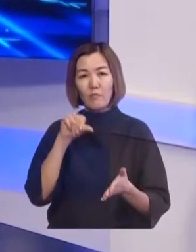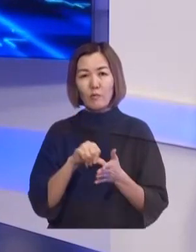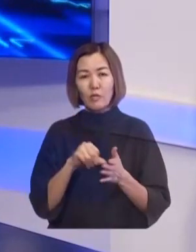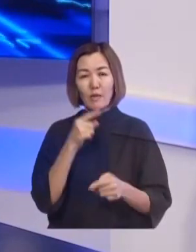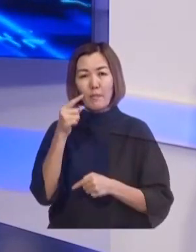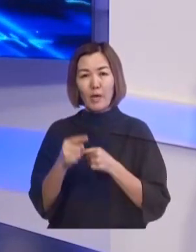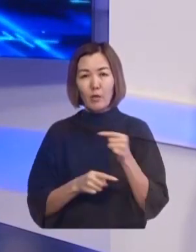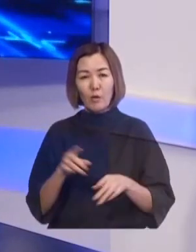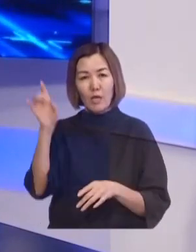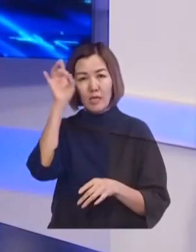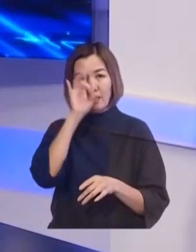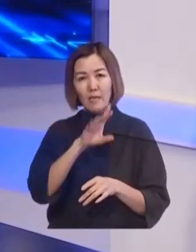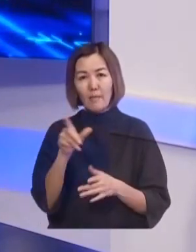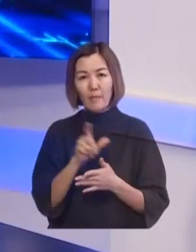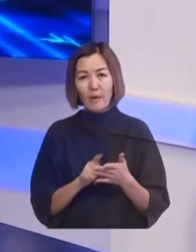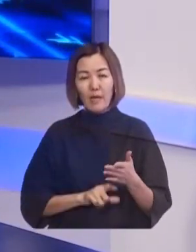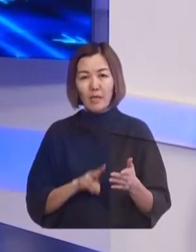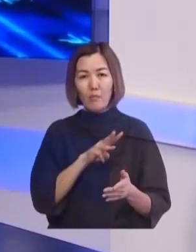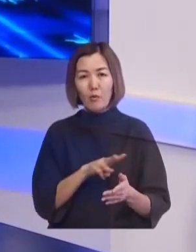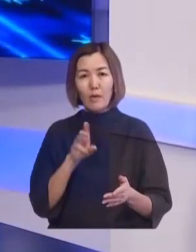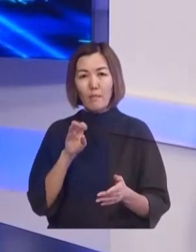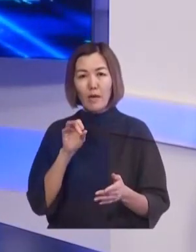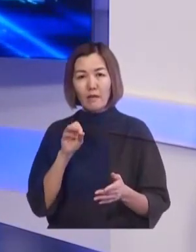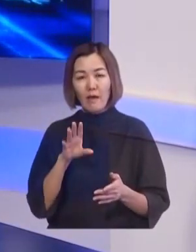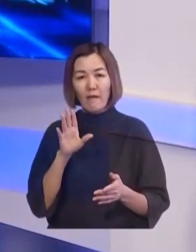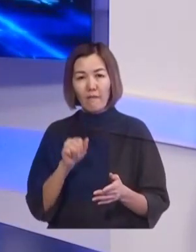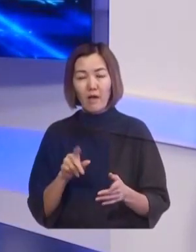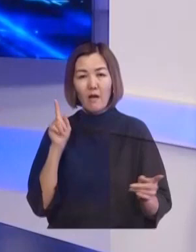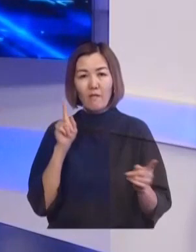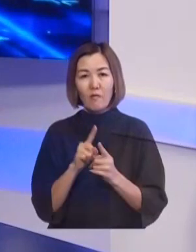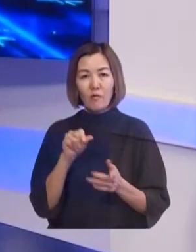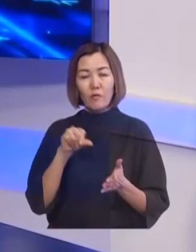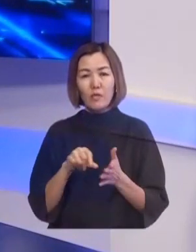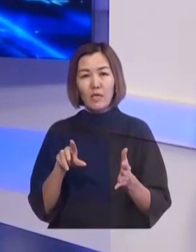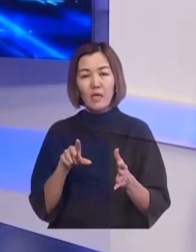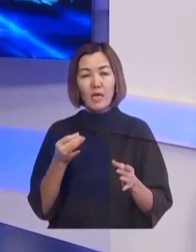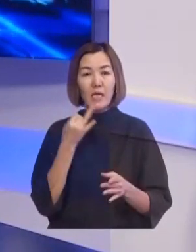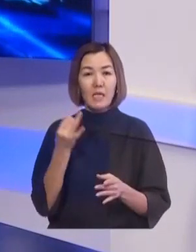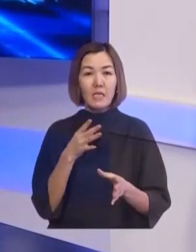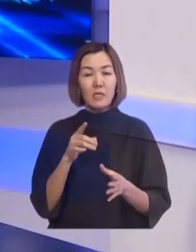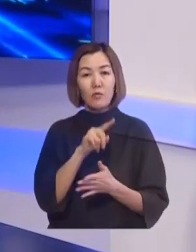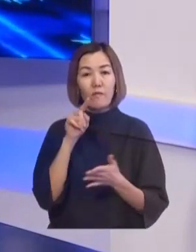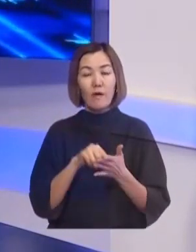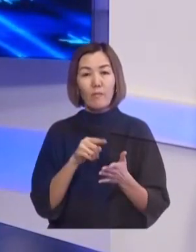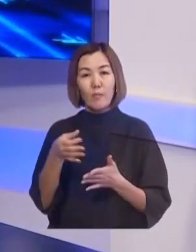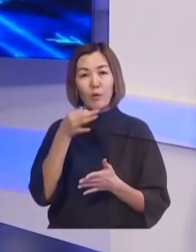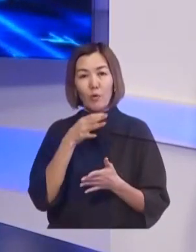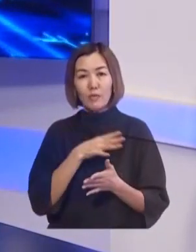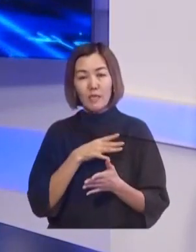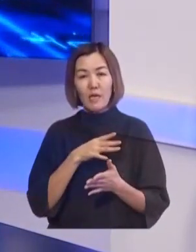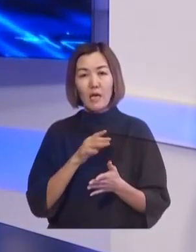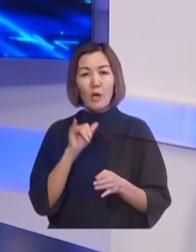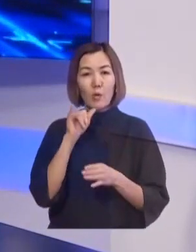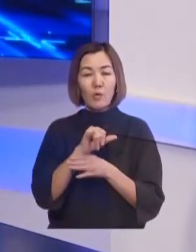потомков знаменитого поэта Мукагали Макатаева. В ходе встречи учащиеся смогли озвучить интересующие их вопросы. Также в качестве гостя